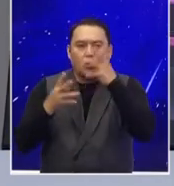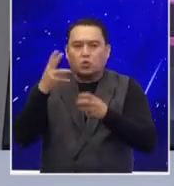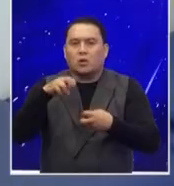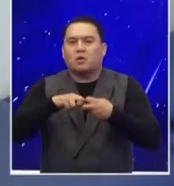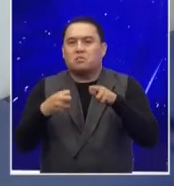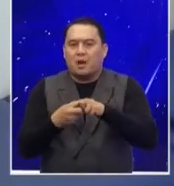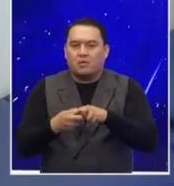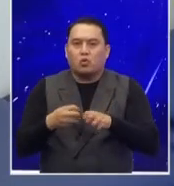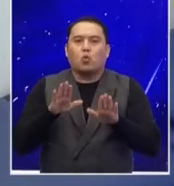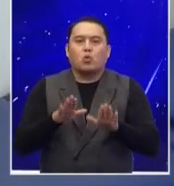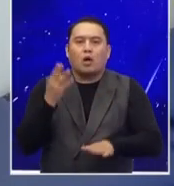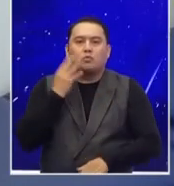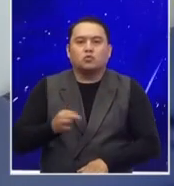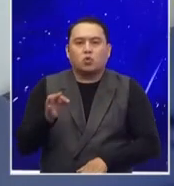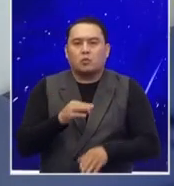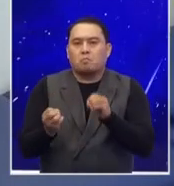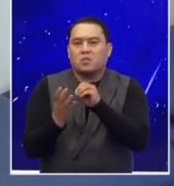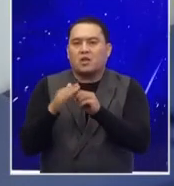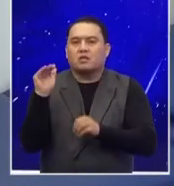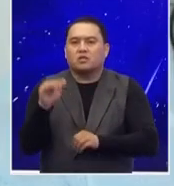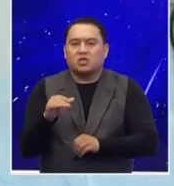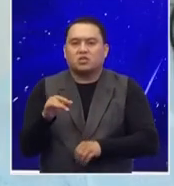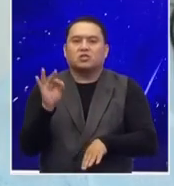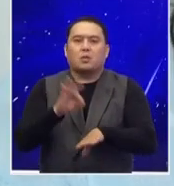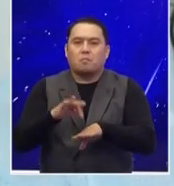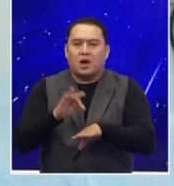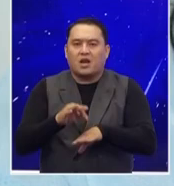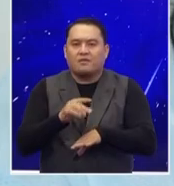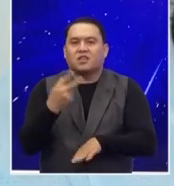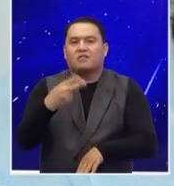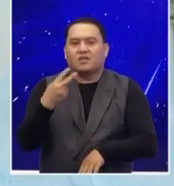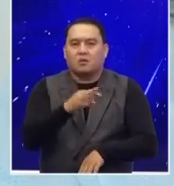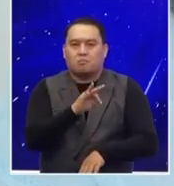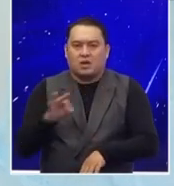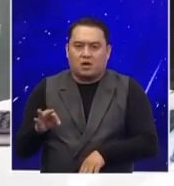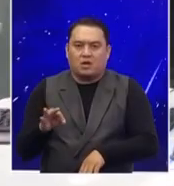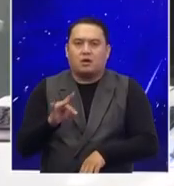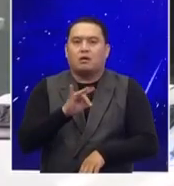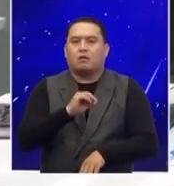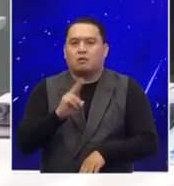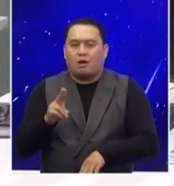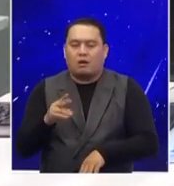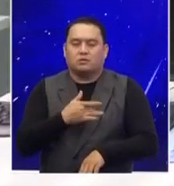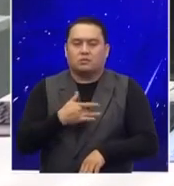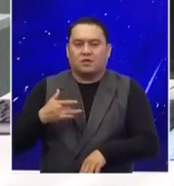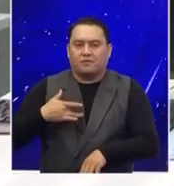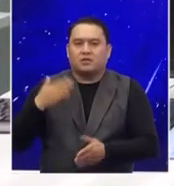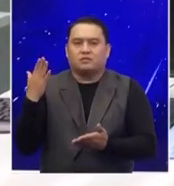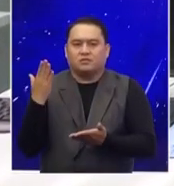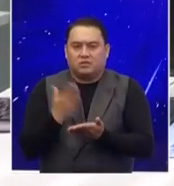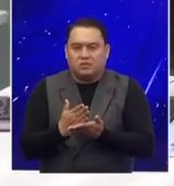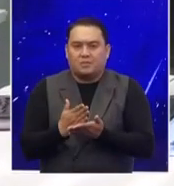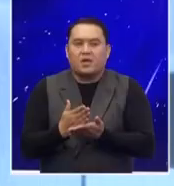проблема. Только в Алматинской области из более 15 тысяч онкобольных около 20% приходится именно на этот недуг. К сожалению,